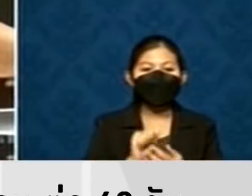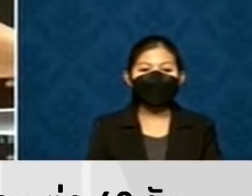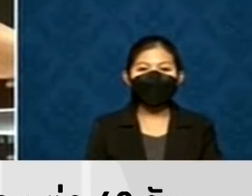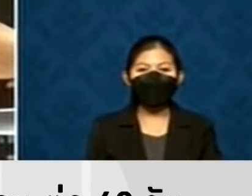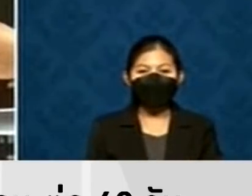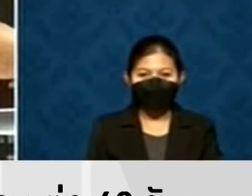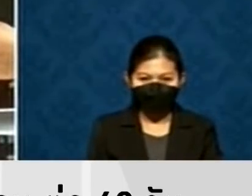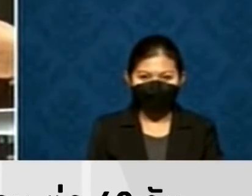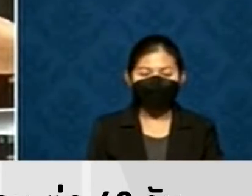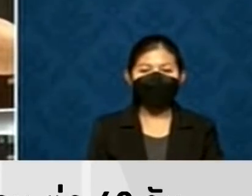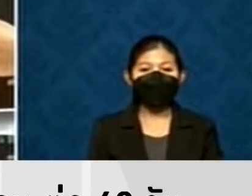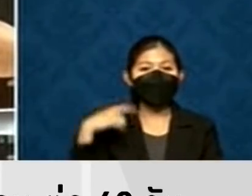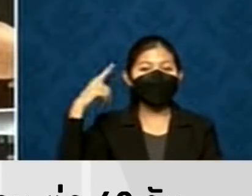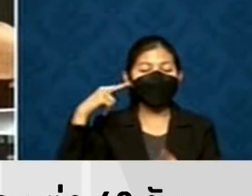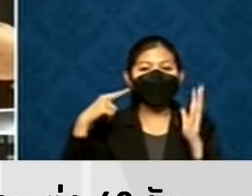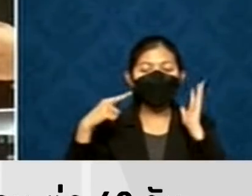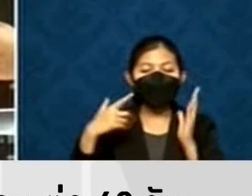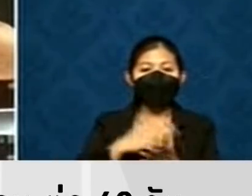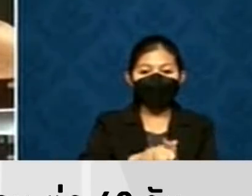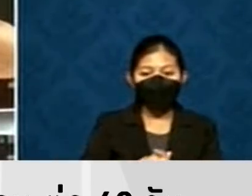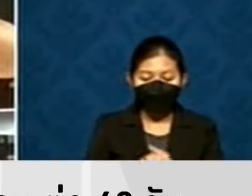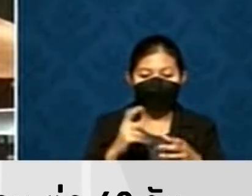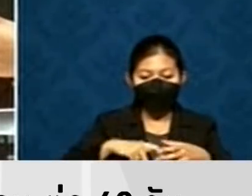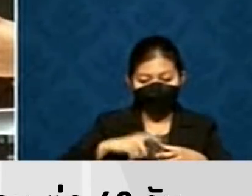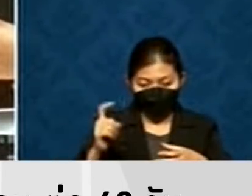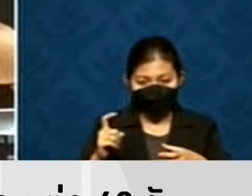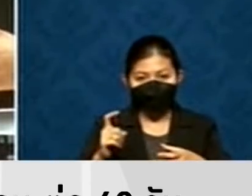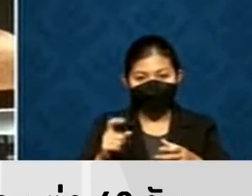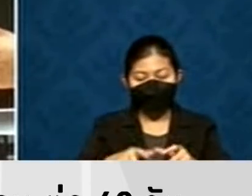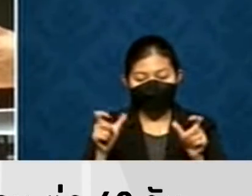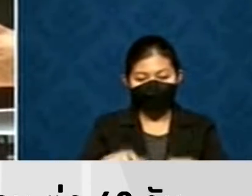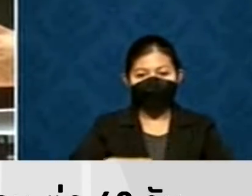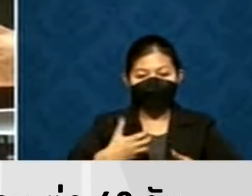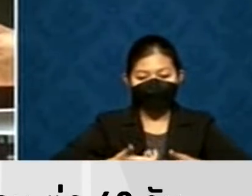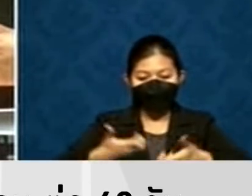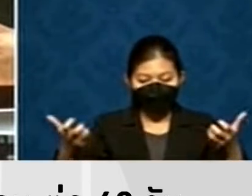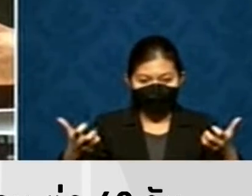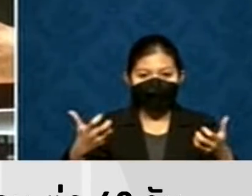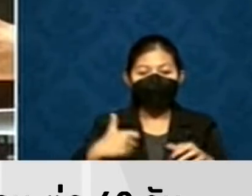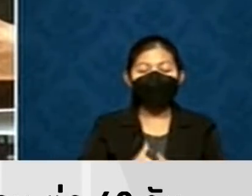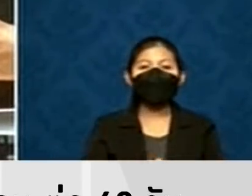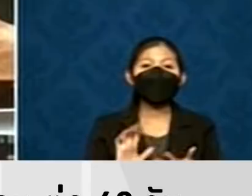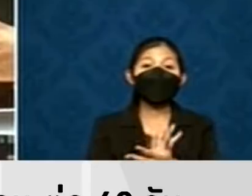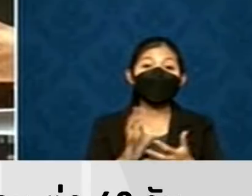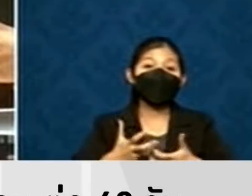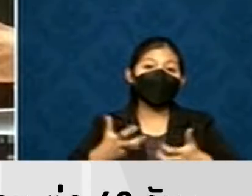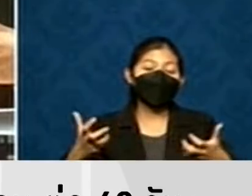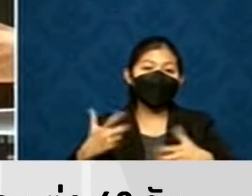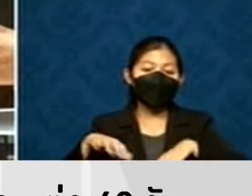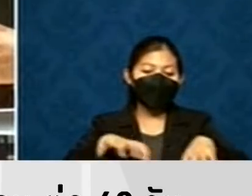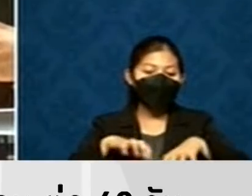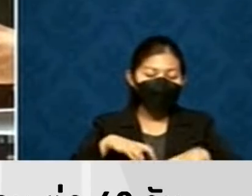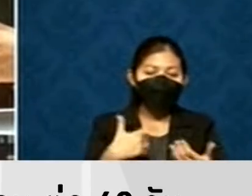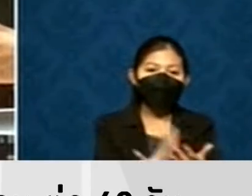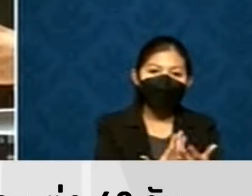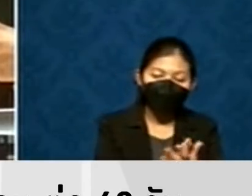นสุดการสมรสการเพิกถอนการสมรสและการหย่าขาดจากการสมรสการจัดการทรัพย์สินหลังสิ้นสุดการสมรสและการเรียกค่าตอบแทนอุป